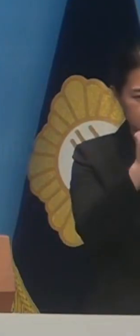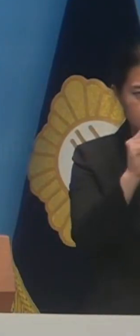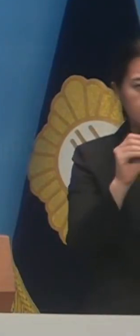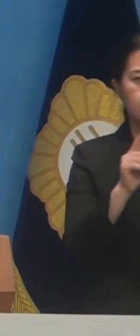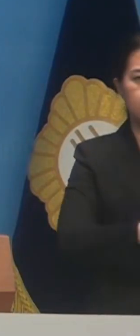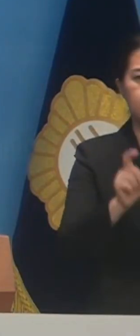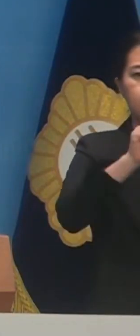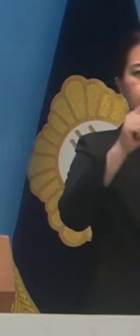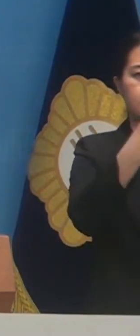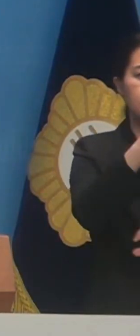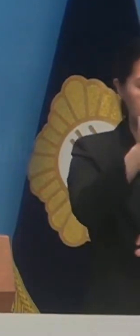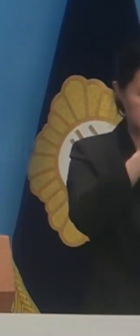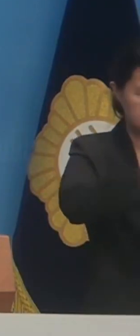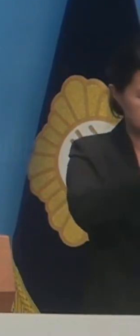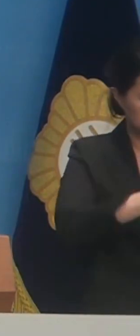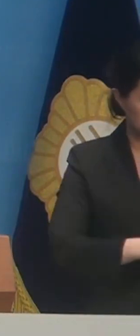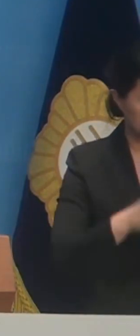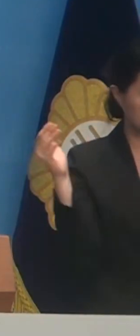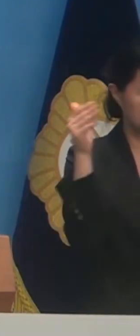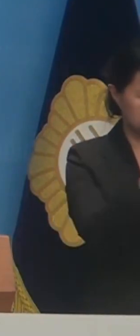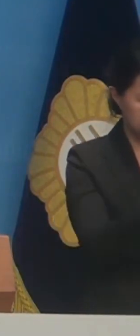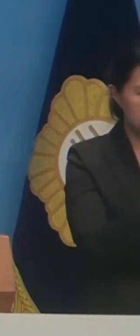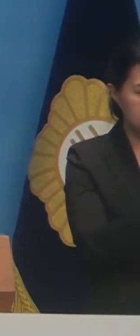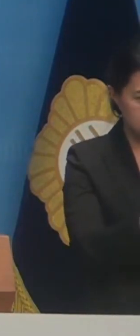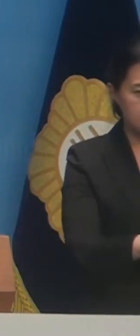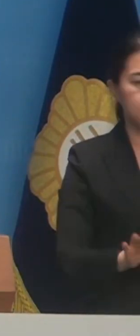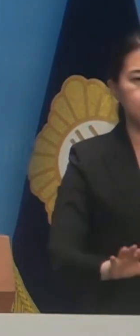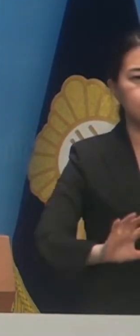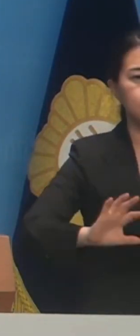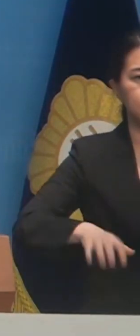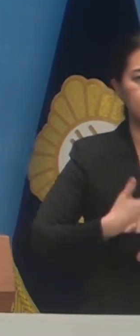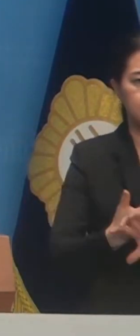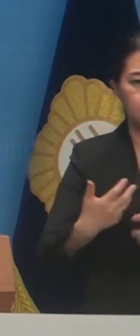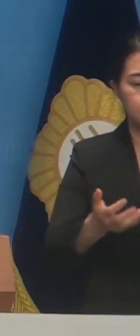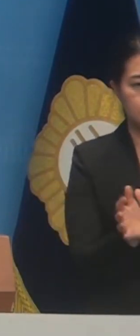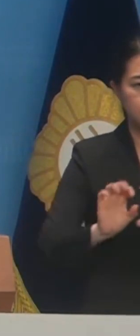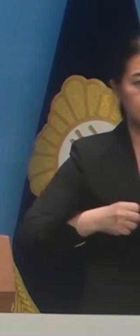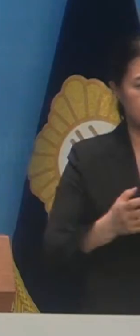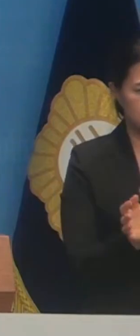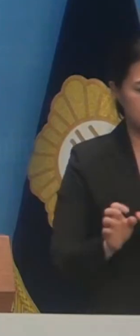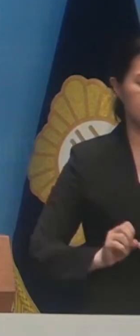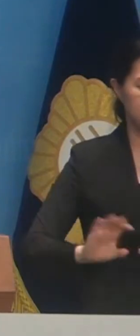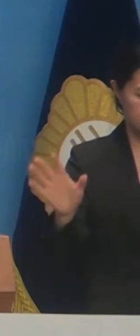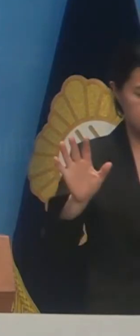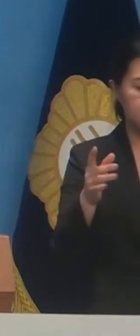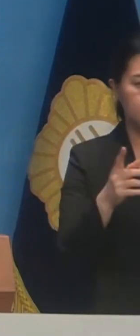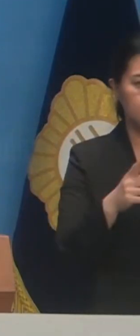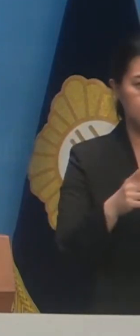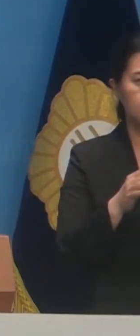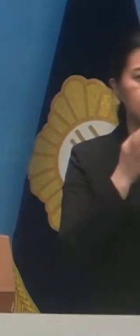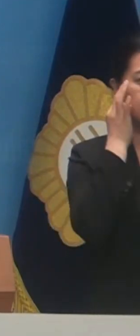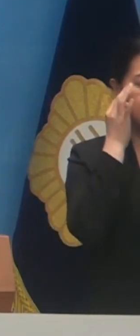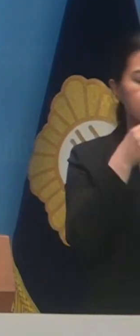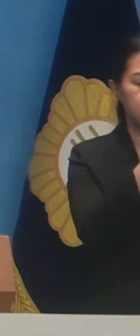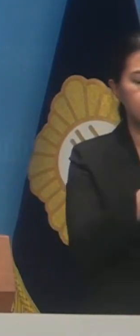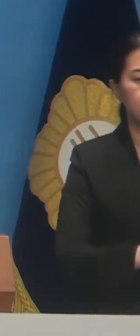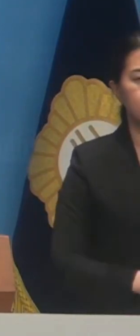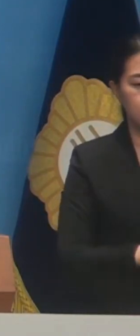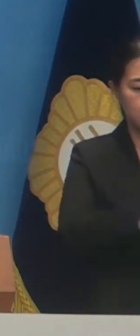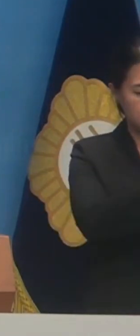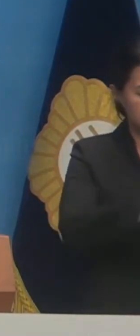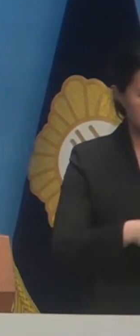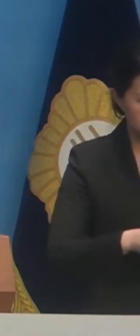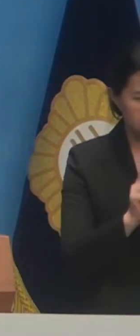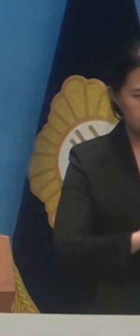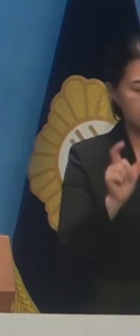넘어서 1000만 명까지 받아서 꼭 위헌정당, 내란정당, 국민의힘을 해산할 수 있도록 할 것입니다. 이 서명에